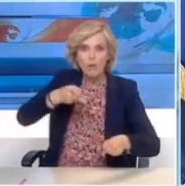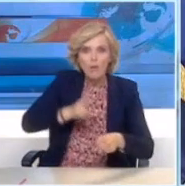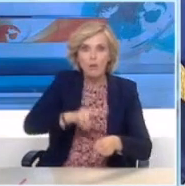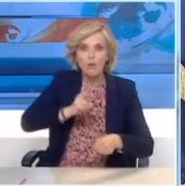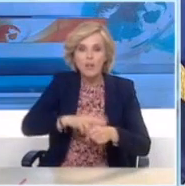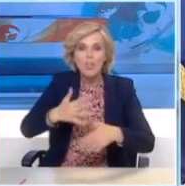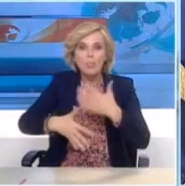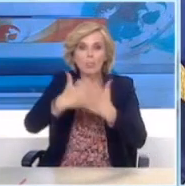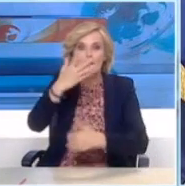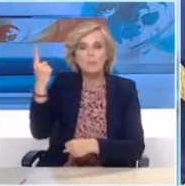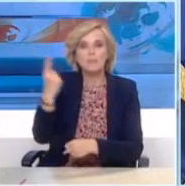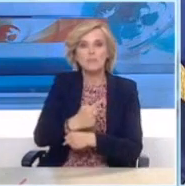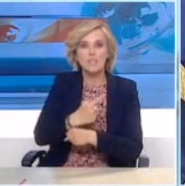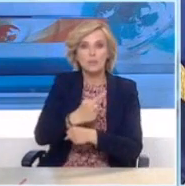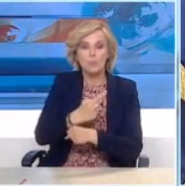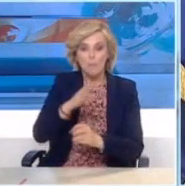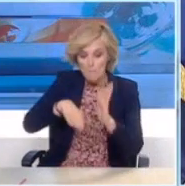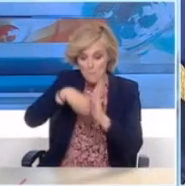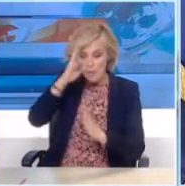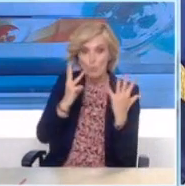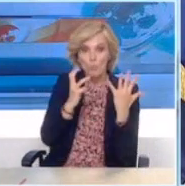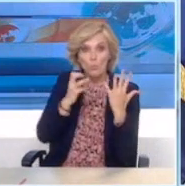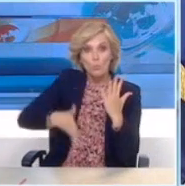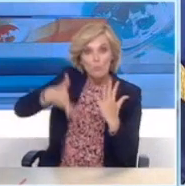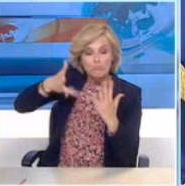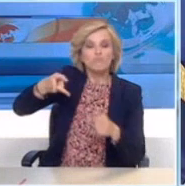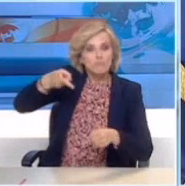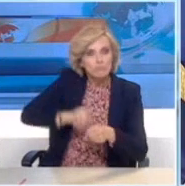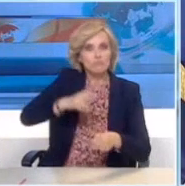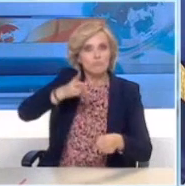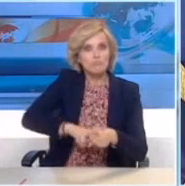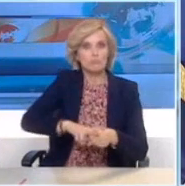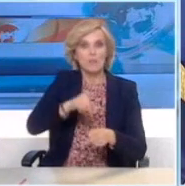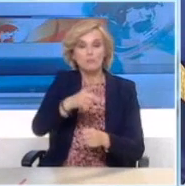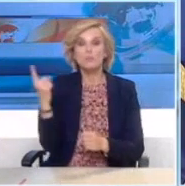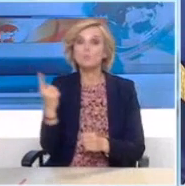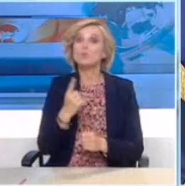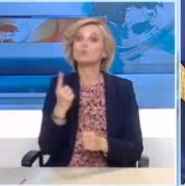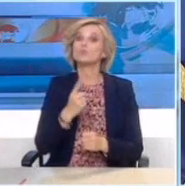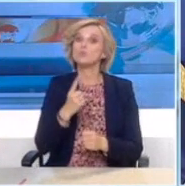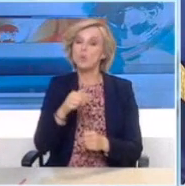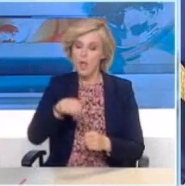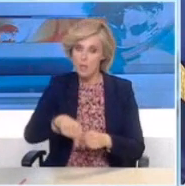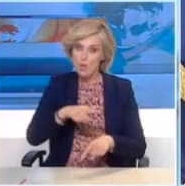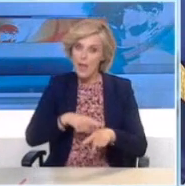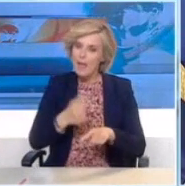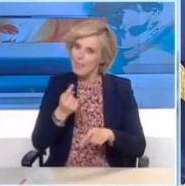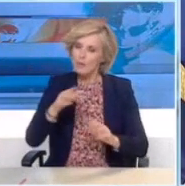15% των ασθενών άνω των 80 που την εμφανίζουν, έχει ένα ποσοστό πολύ χαμηλό, όπως σας έχω πει σε